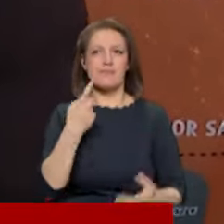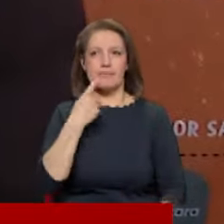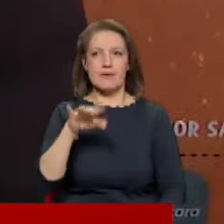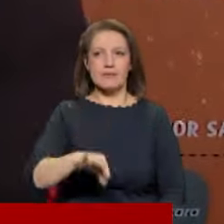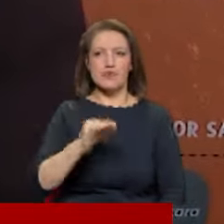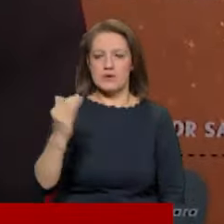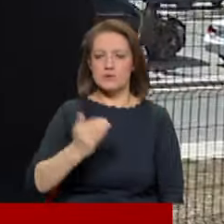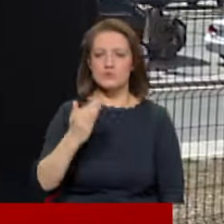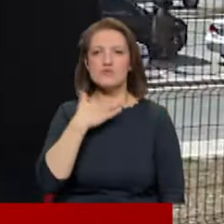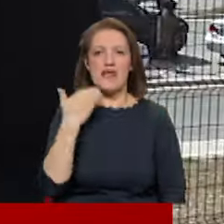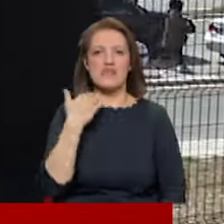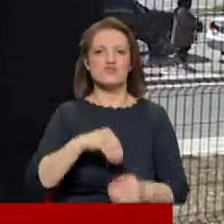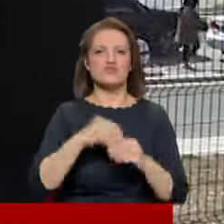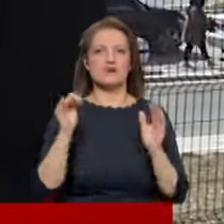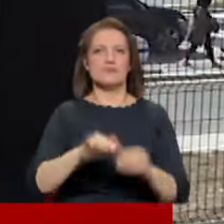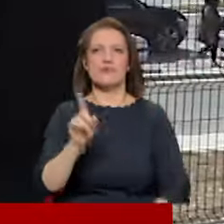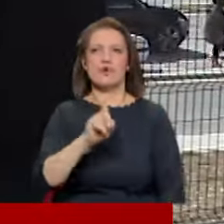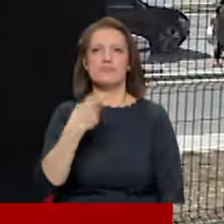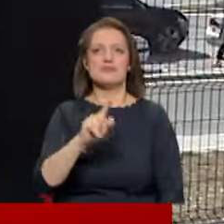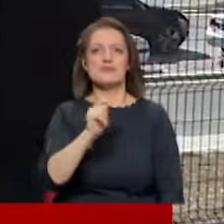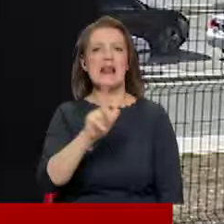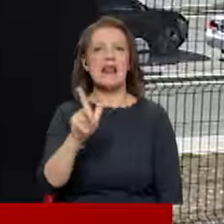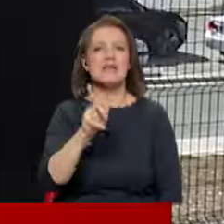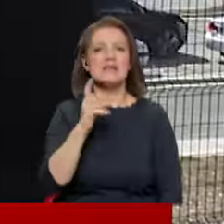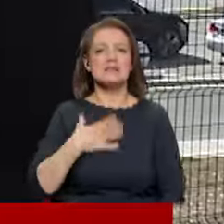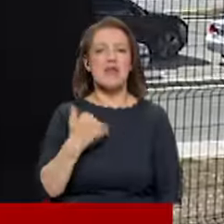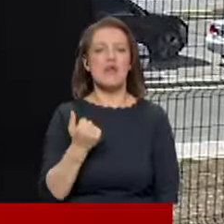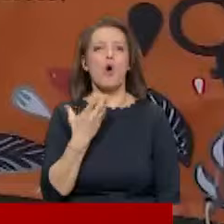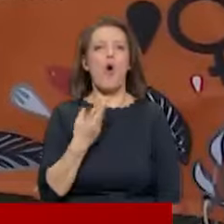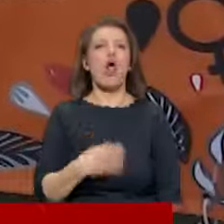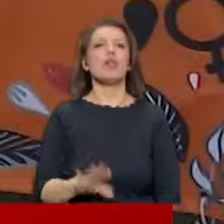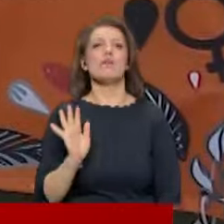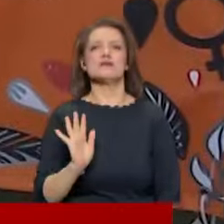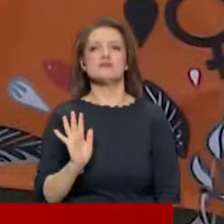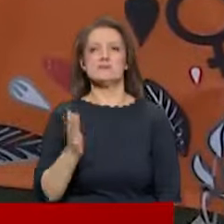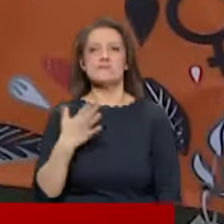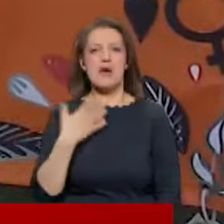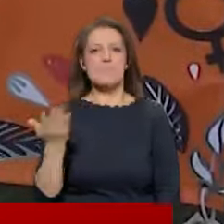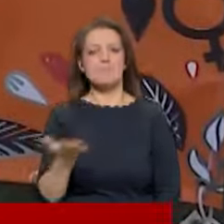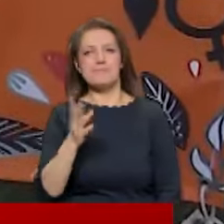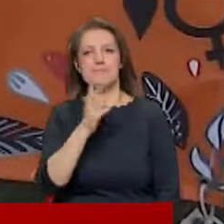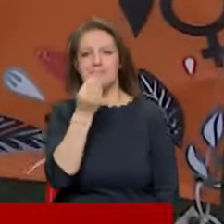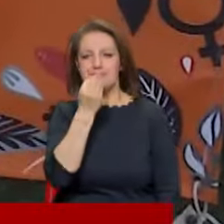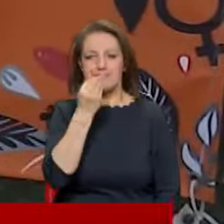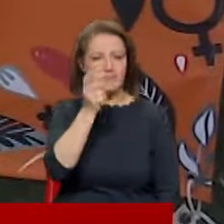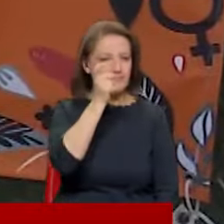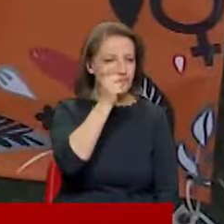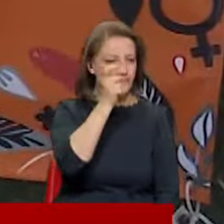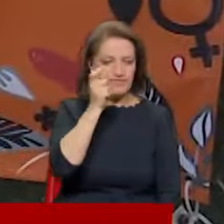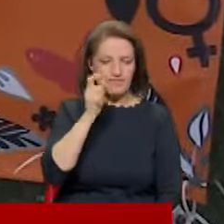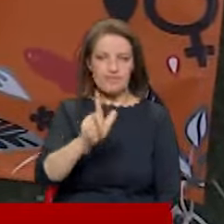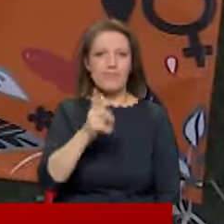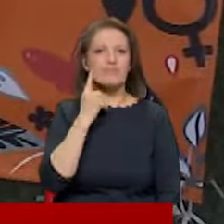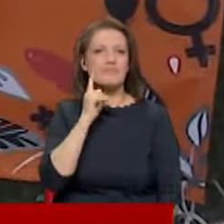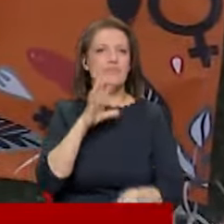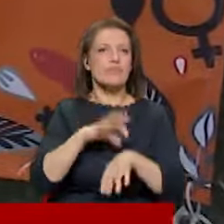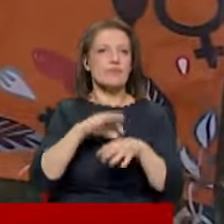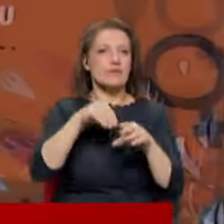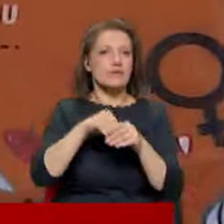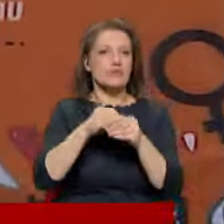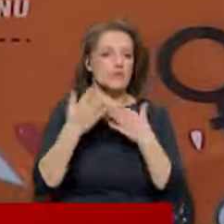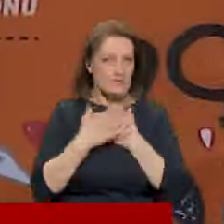bugün buraya ucuz et için geldim. 10 bin TL'ye sağlık olmaz bir kere. Sağlıklı yaşam olmaz. Ben mesela yememe çok dikkat etmek zorundayım. Şeker hastası